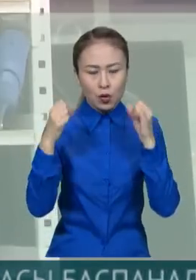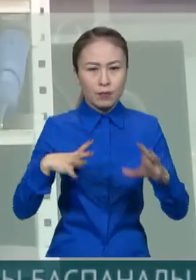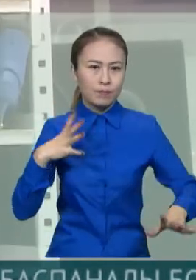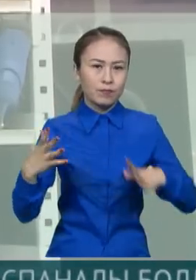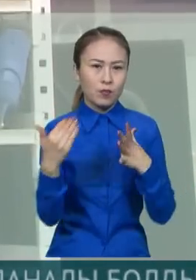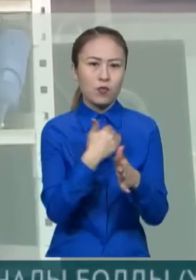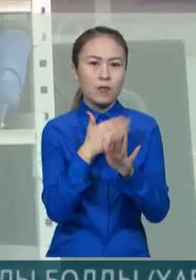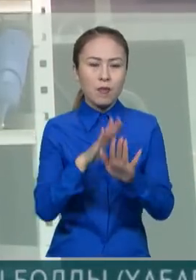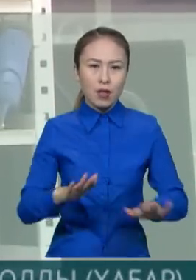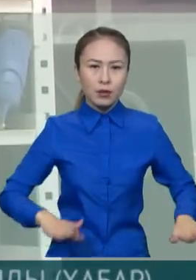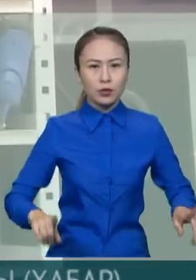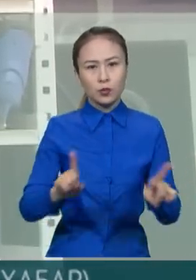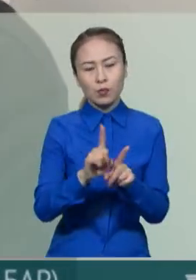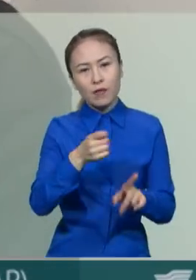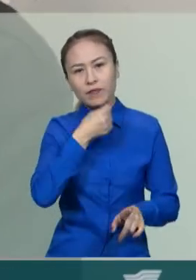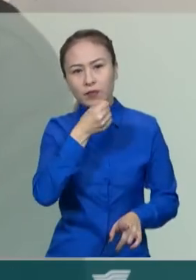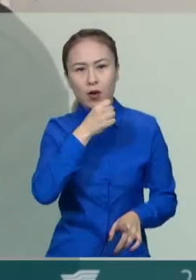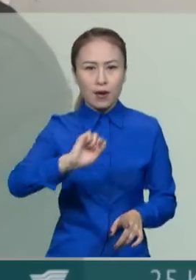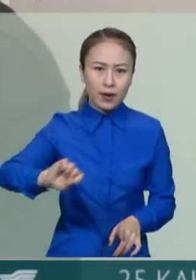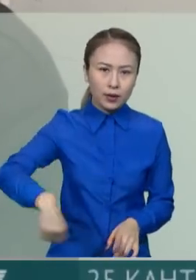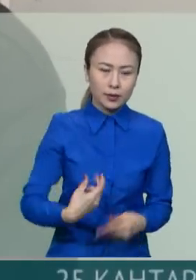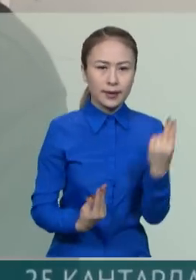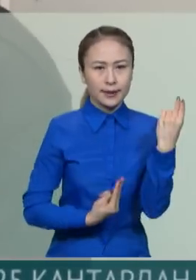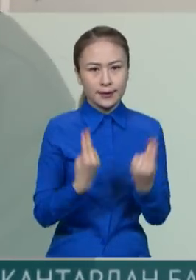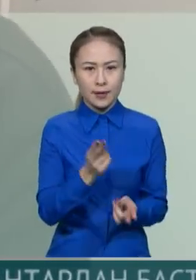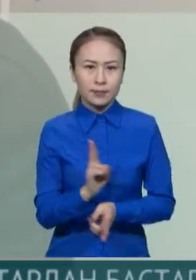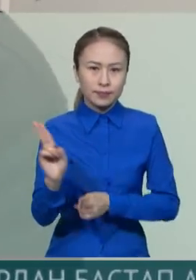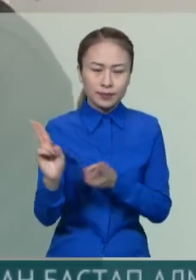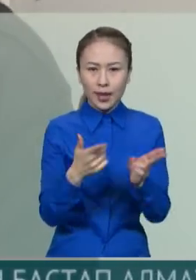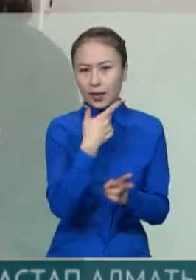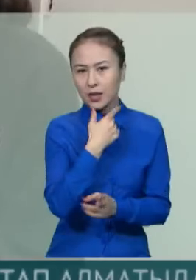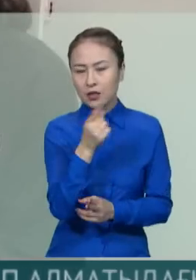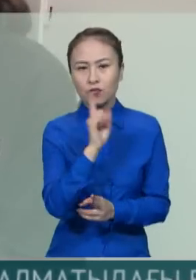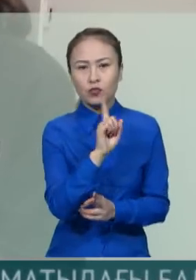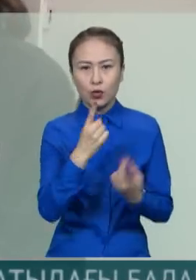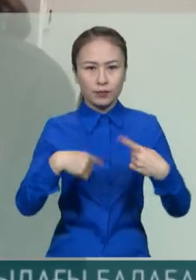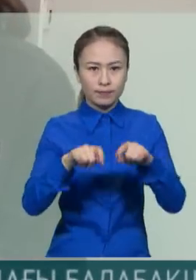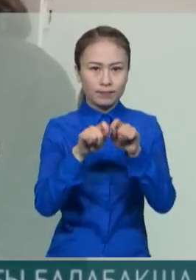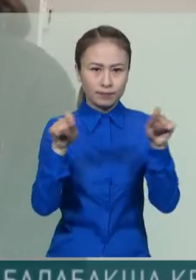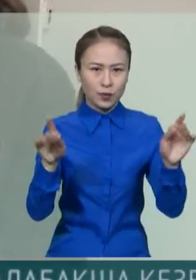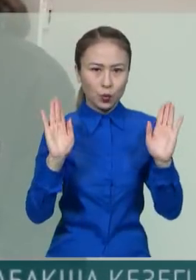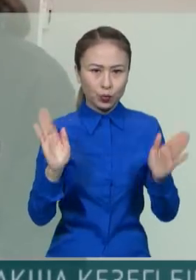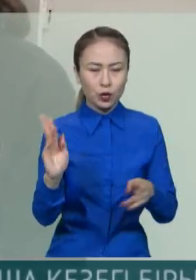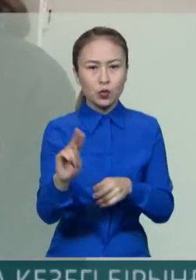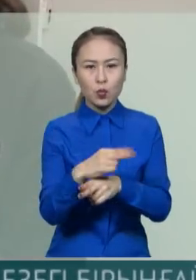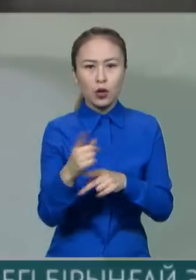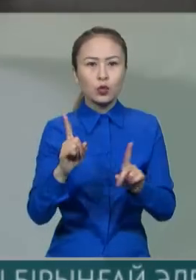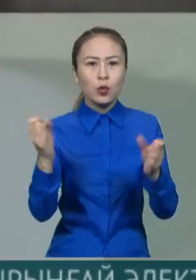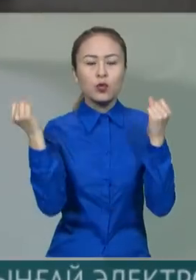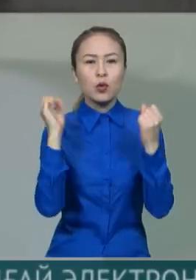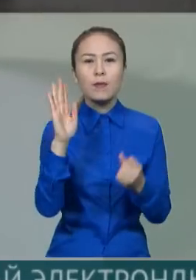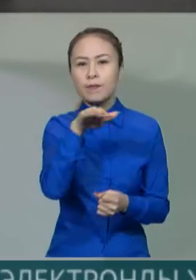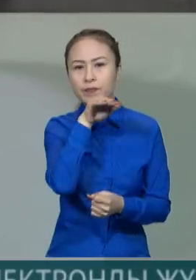мүмкіндік бермек. Балалар мен жасөспірімдер үшін хоккей, мәнерлеп сырғанау үйірмелер ашылады. Спортшыларды тәрбиелеу үшін өзге елдер